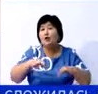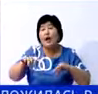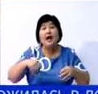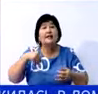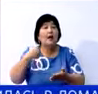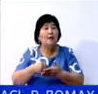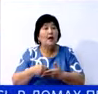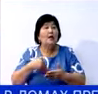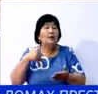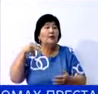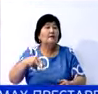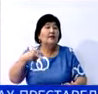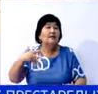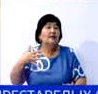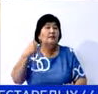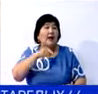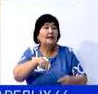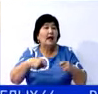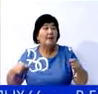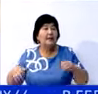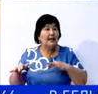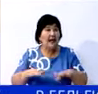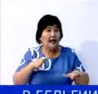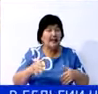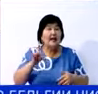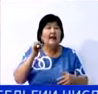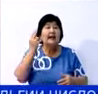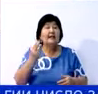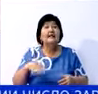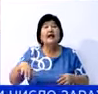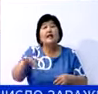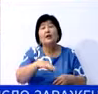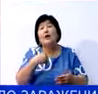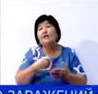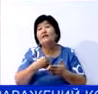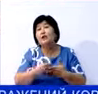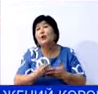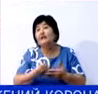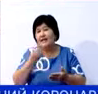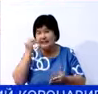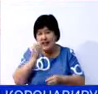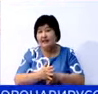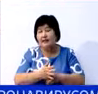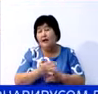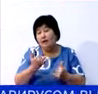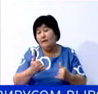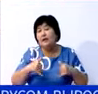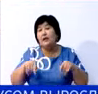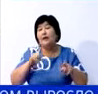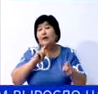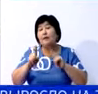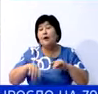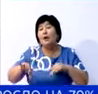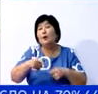бизнеса. До 2025 года продлена деятельность РИЦ – регионального инвестиционного центра. В ходе брифинга